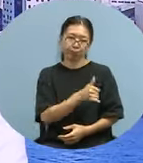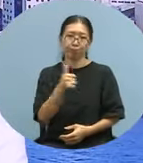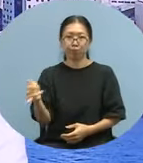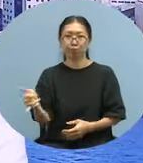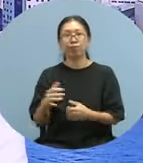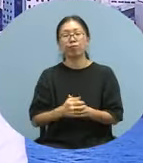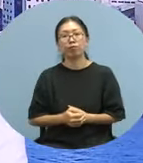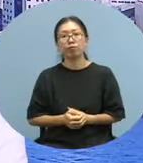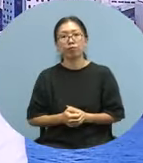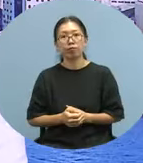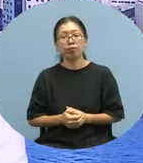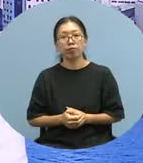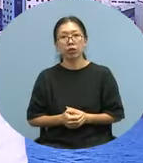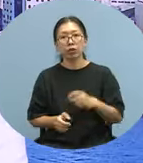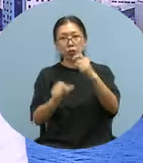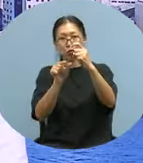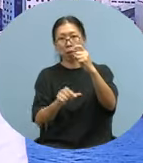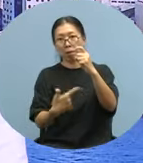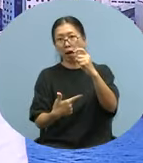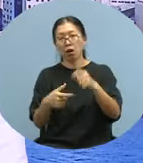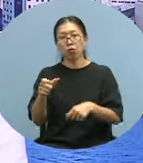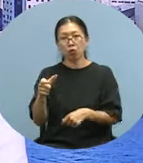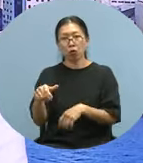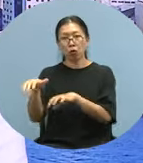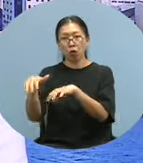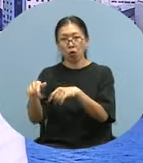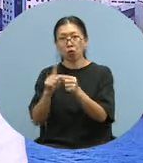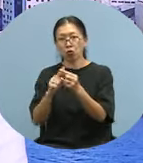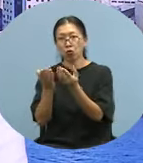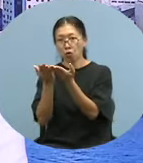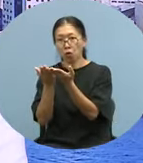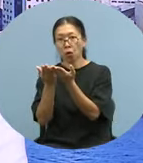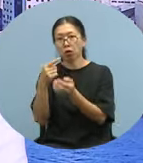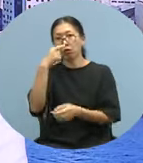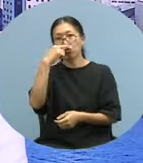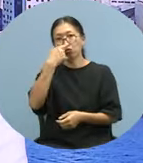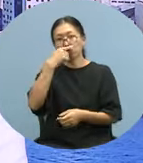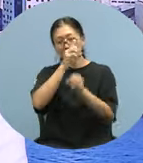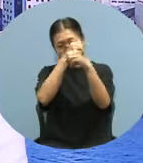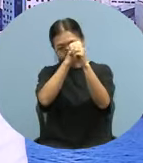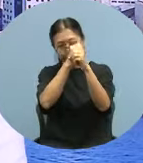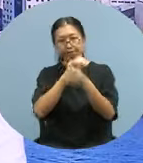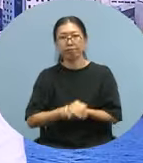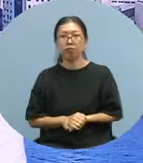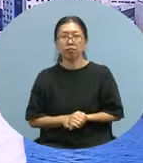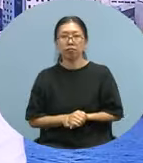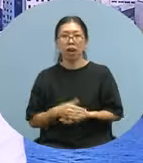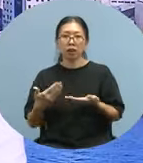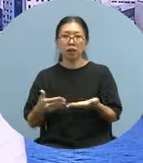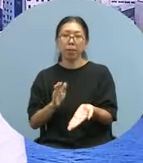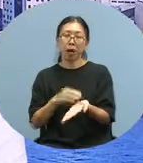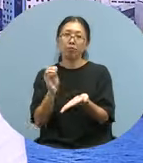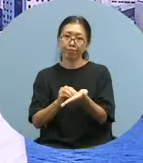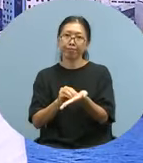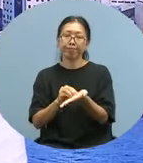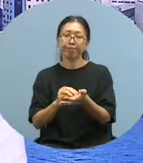樣嘅。咁佢就喺9月8日就喺元朗鄉議局中學嗰度就攞個樣本啦。咁而家都係一